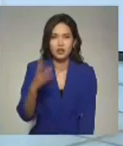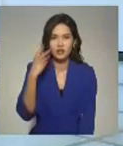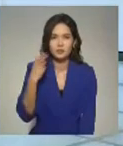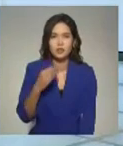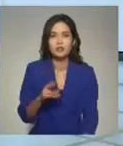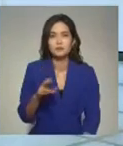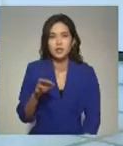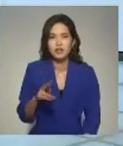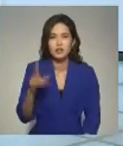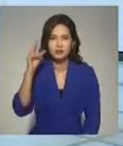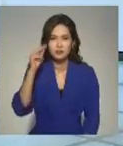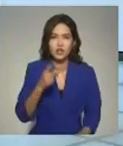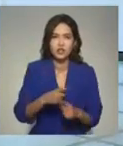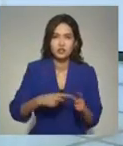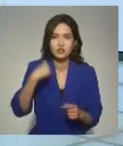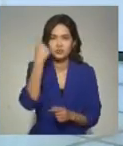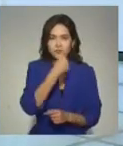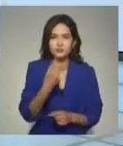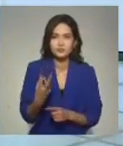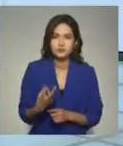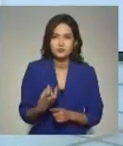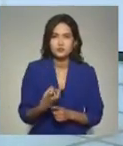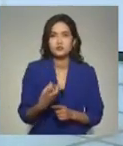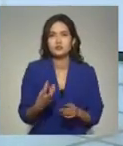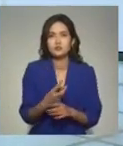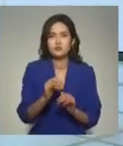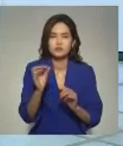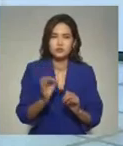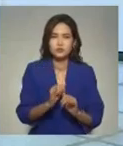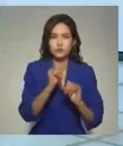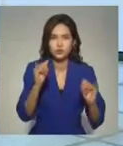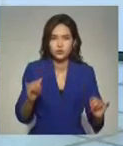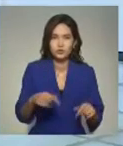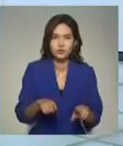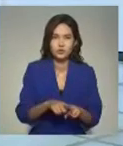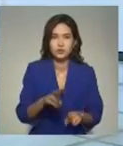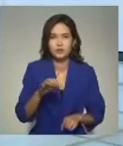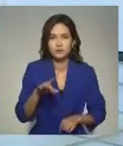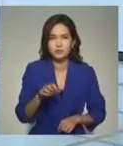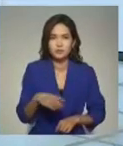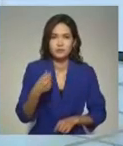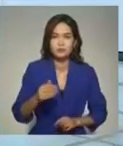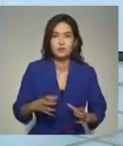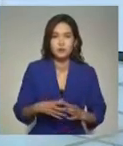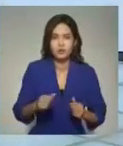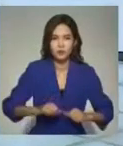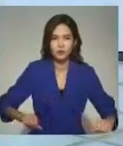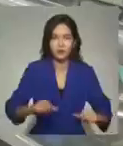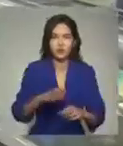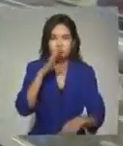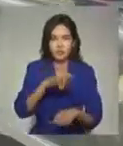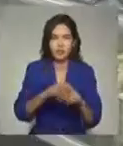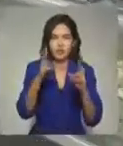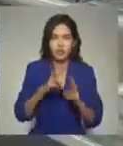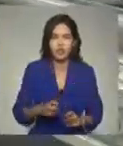Алматыда пияздың бағасы жарты жылда 300% өскен. Мұны Аманат партиясы жанындағы партиялық бақылау комиссиясының мүшелері анықтады. Бүгін